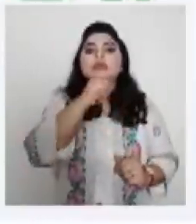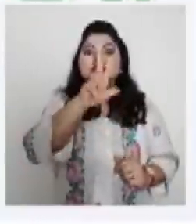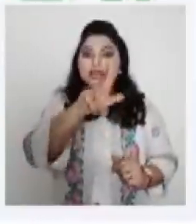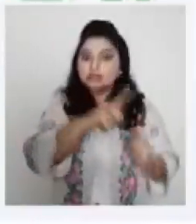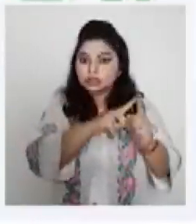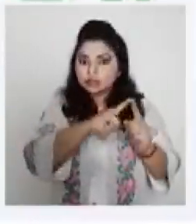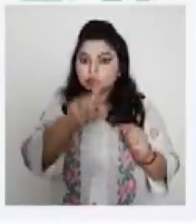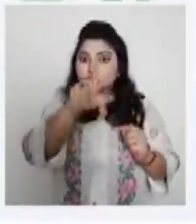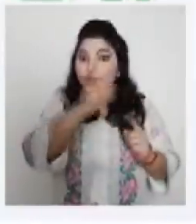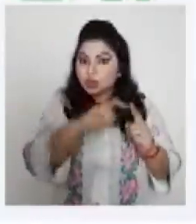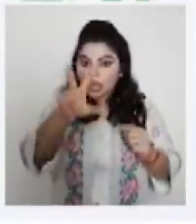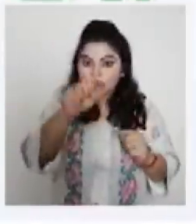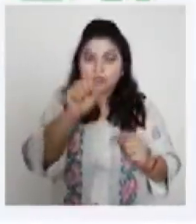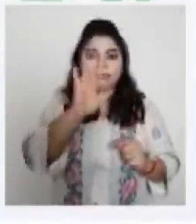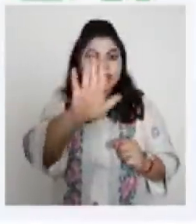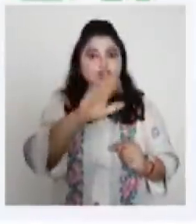৬১-৭০ ১৪ জন,